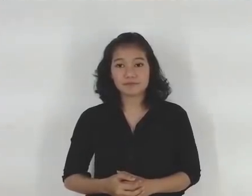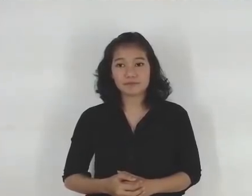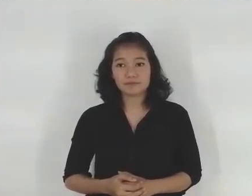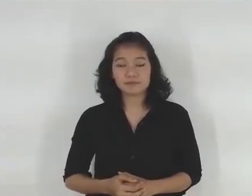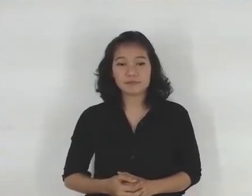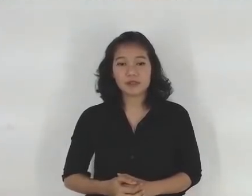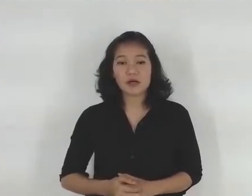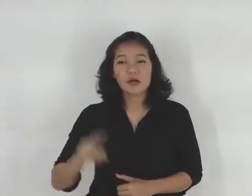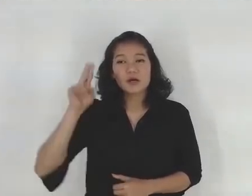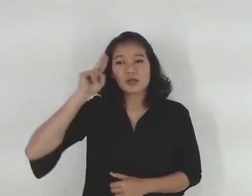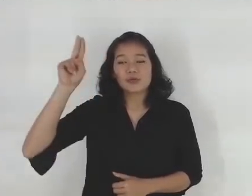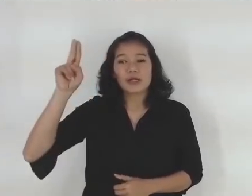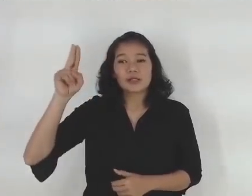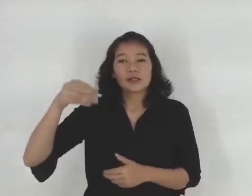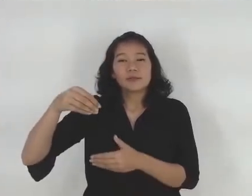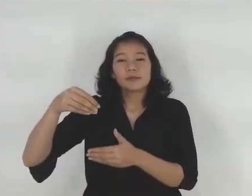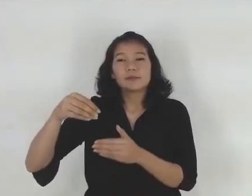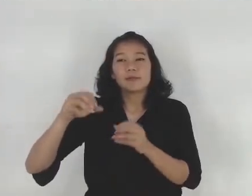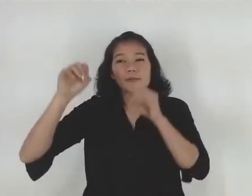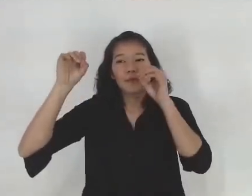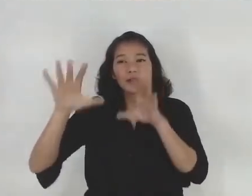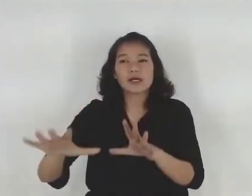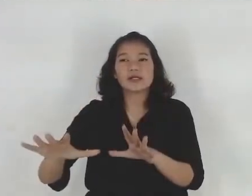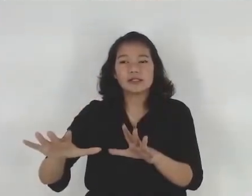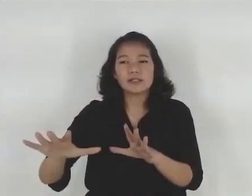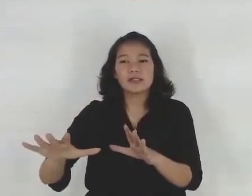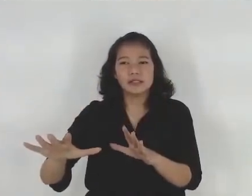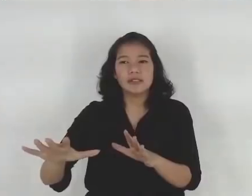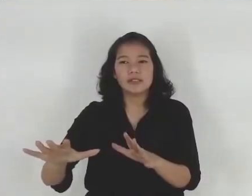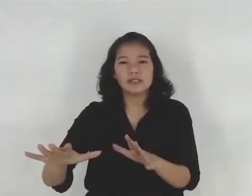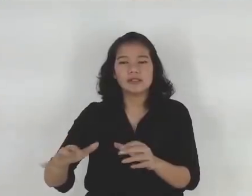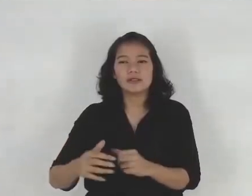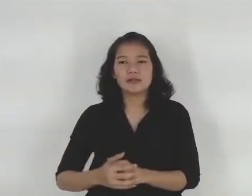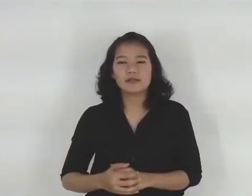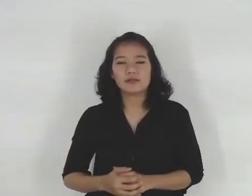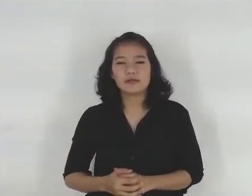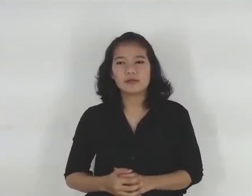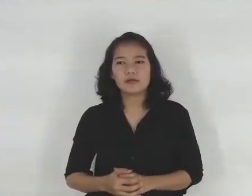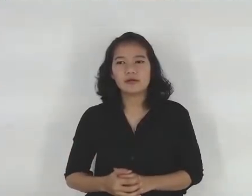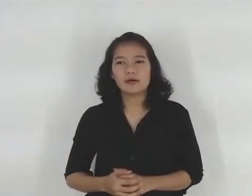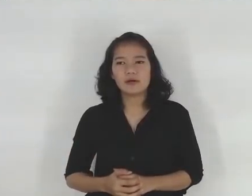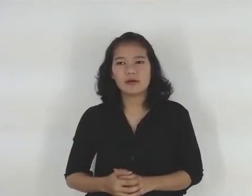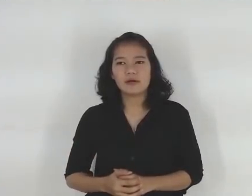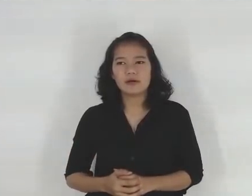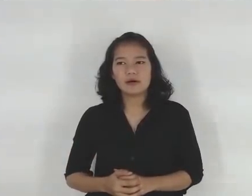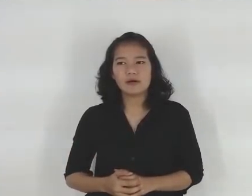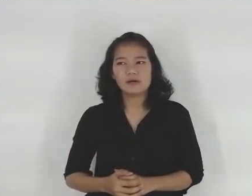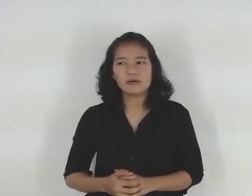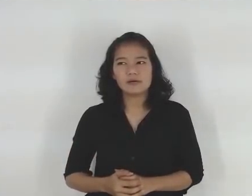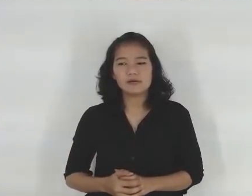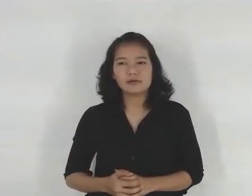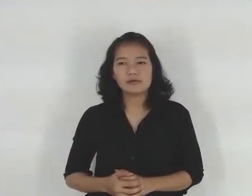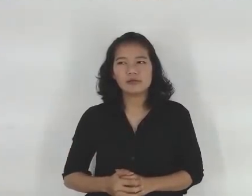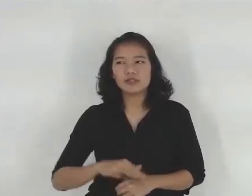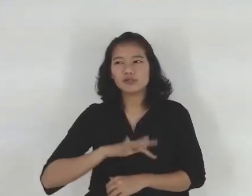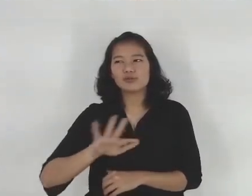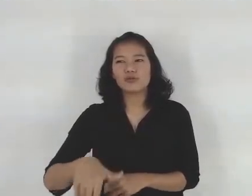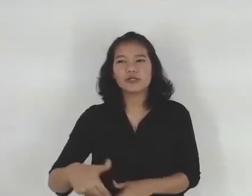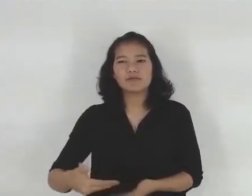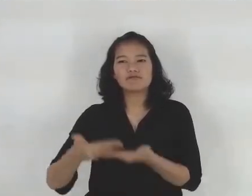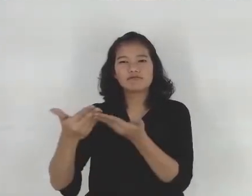engkau berkati juga motor yang telah memberikan persembahan ini kalau masker akan hidup kami seperjalanan tanganmu